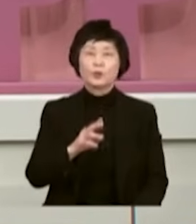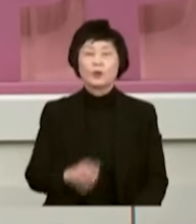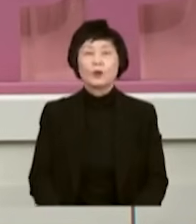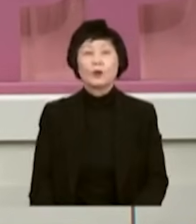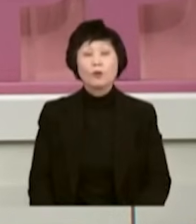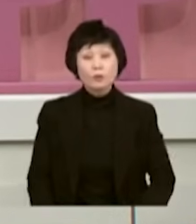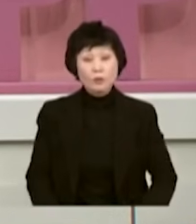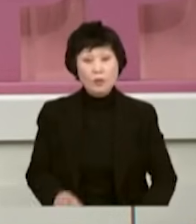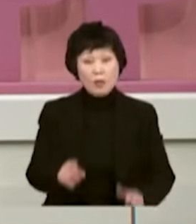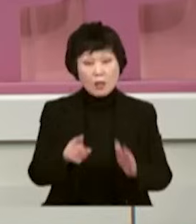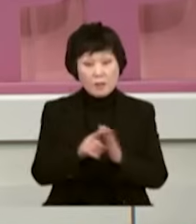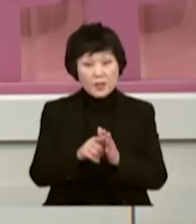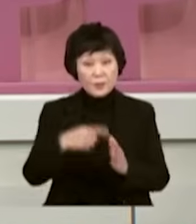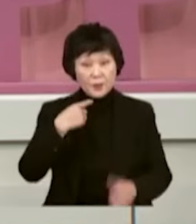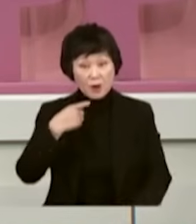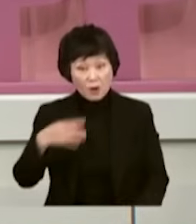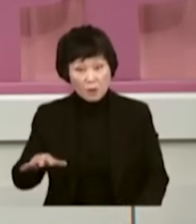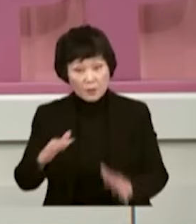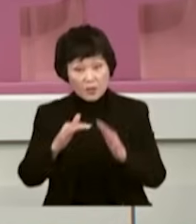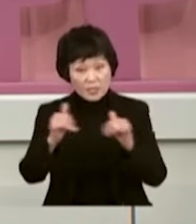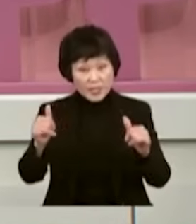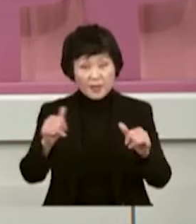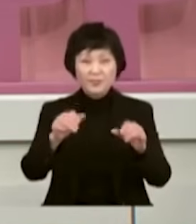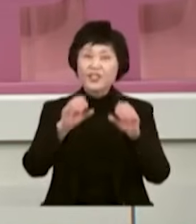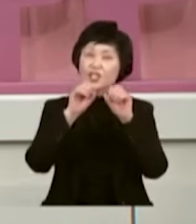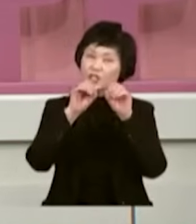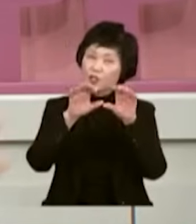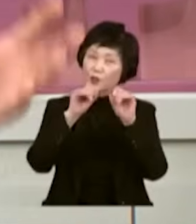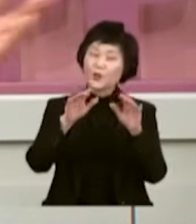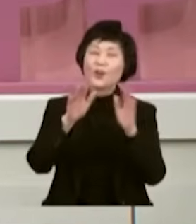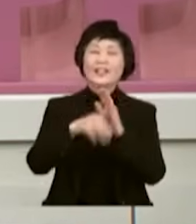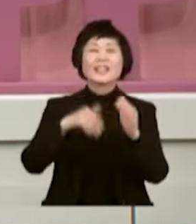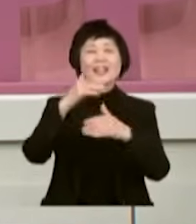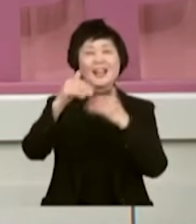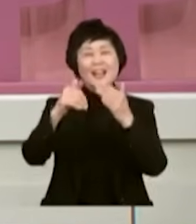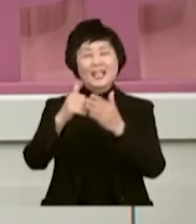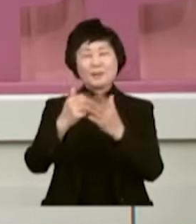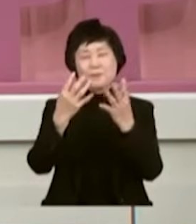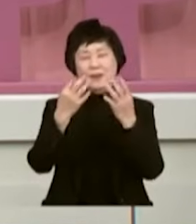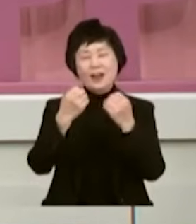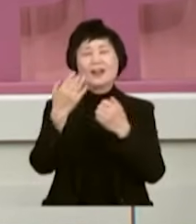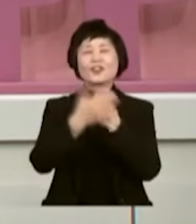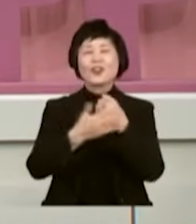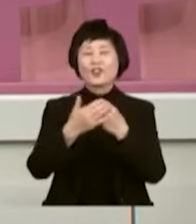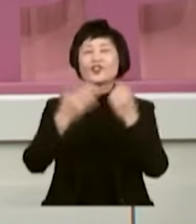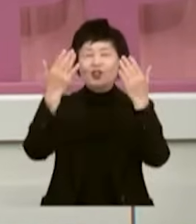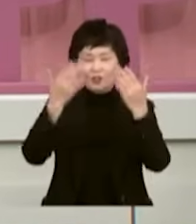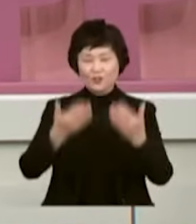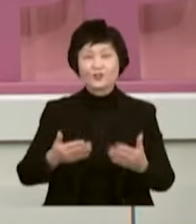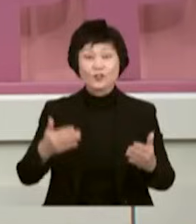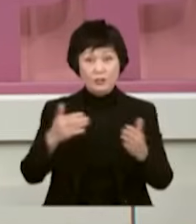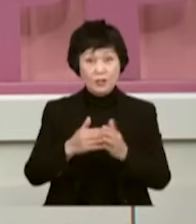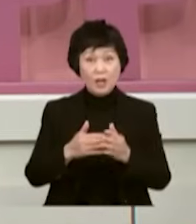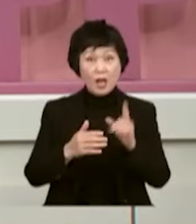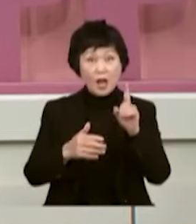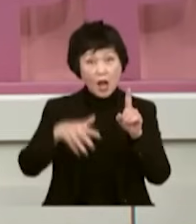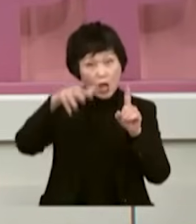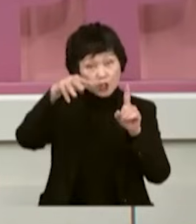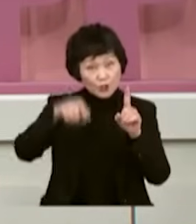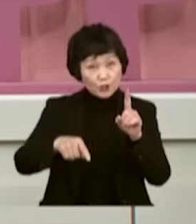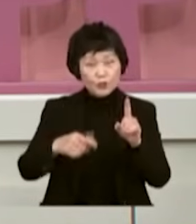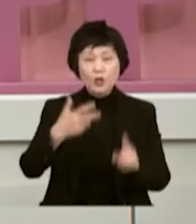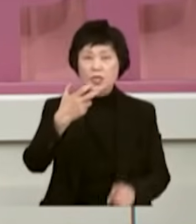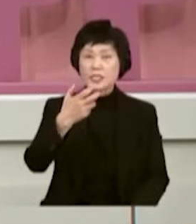그 불신자를 전도하는데 참 그때 하나님 은혜를 많이 주셨습니다. 네. 전도하면서 아, 한